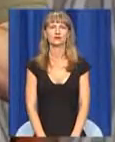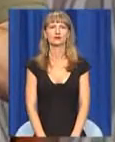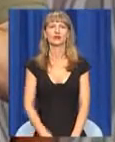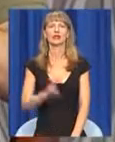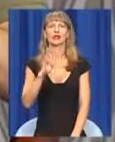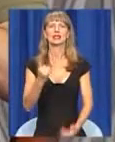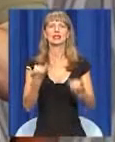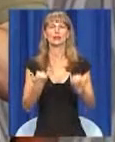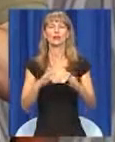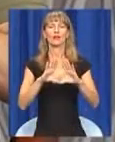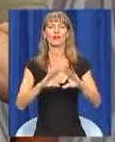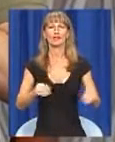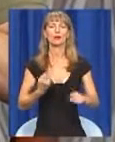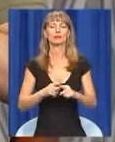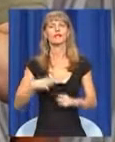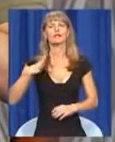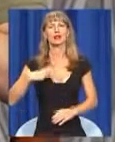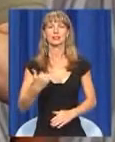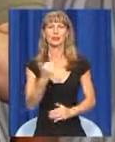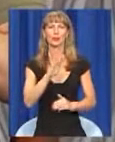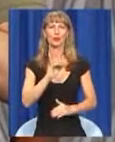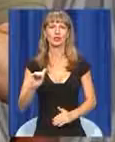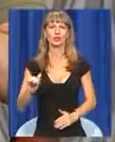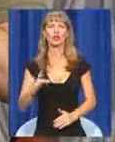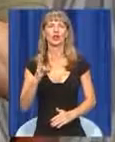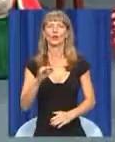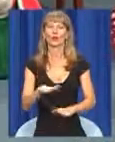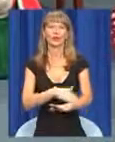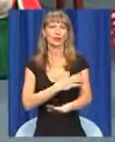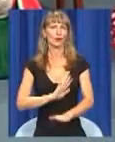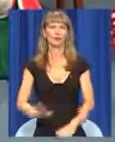На сьогодні у нас все, тому ми вимушені з вами попрощатися,